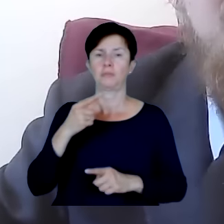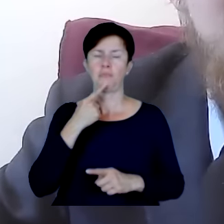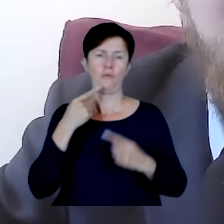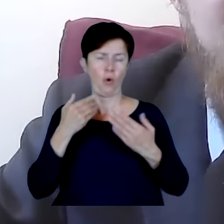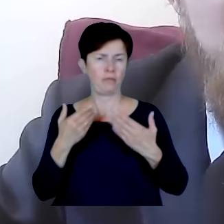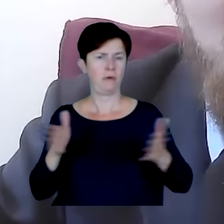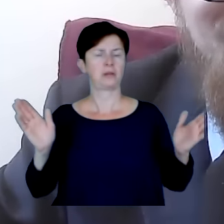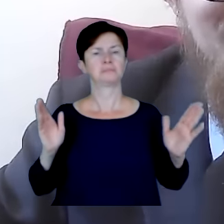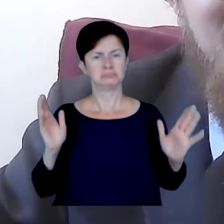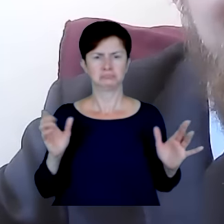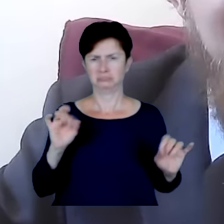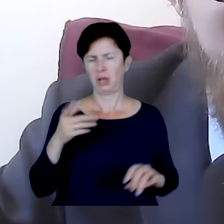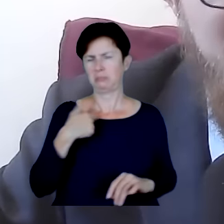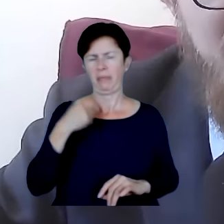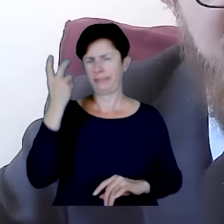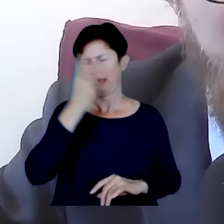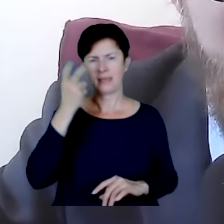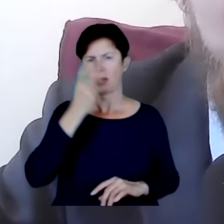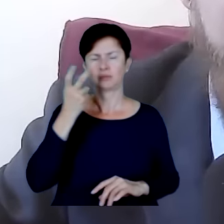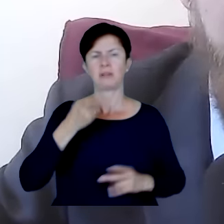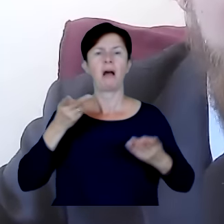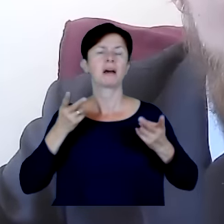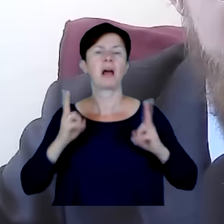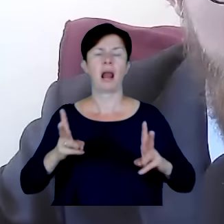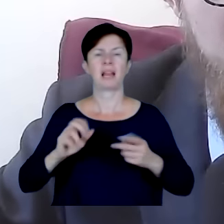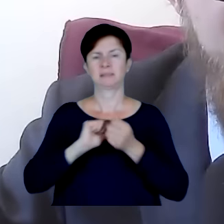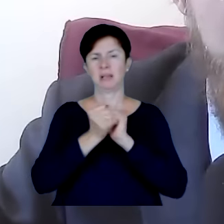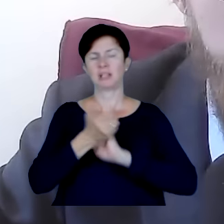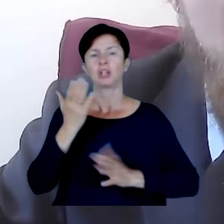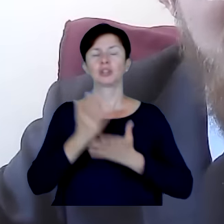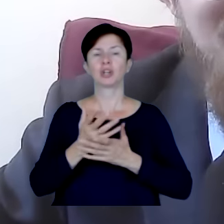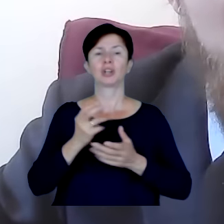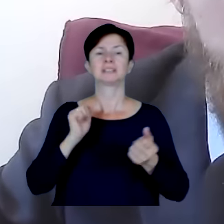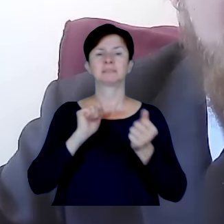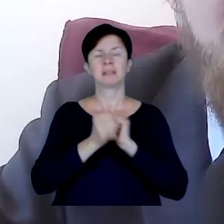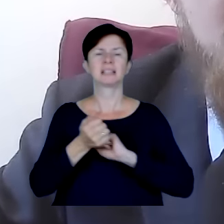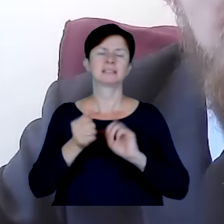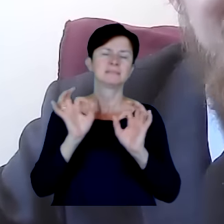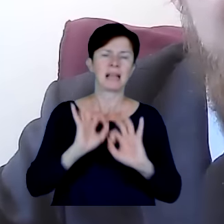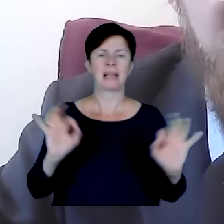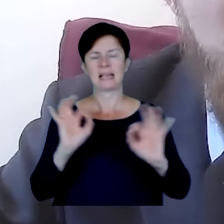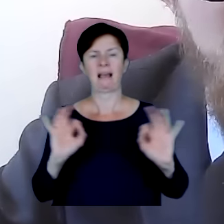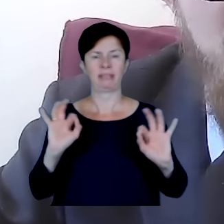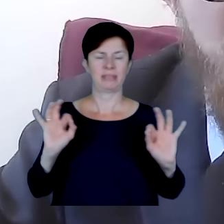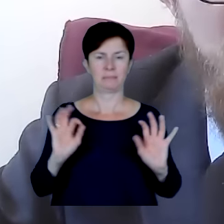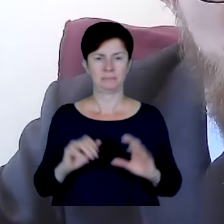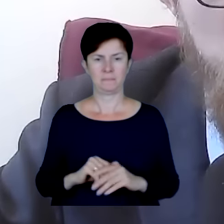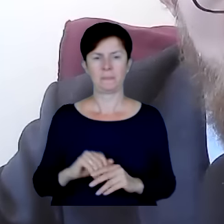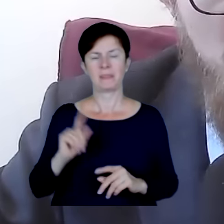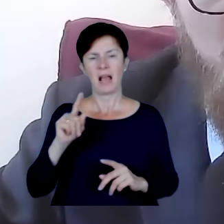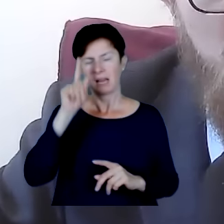tak naprawdę nie interesują ich realne zmiany, tylko zmiany często kosmetyczne. Jakkolwiek presja